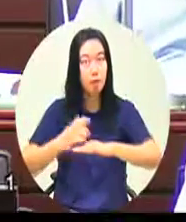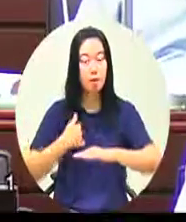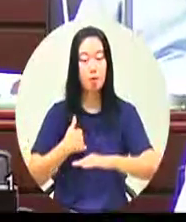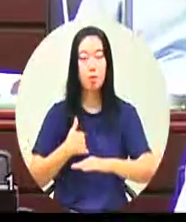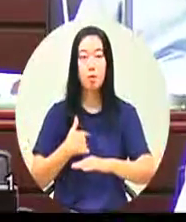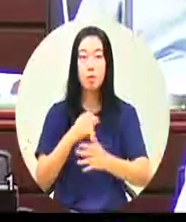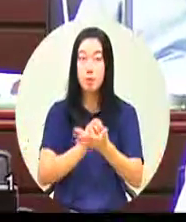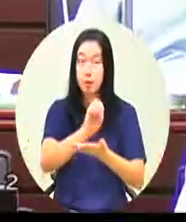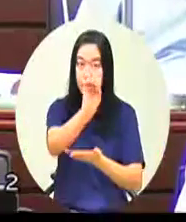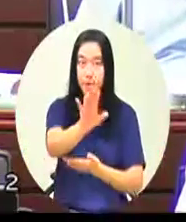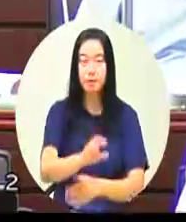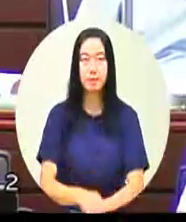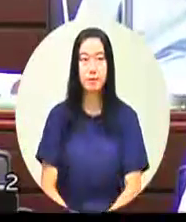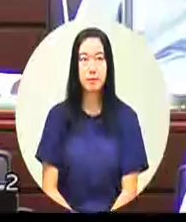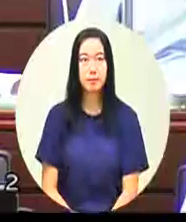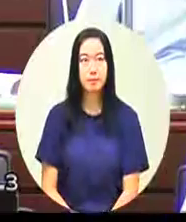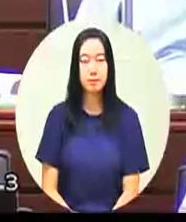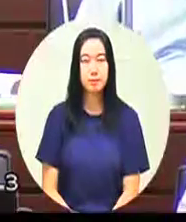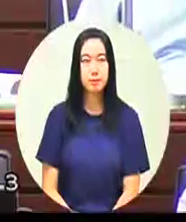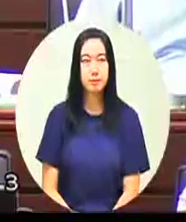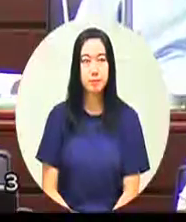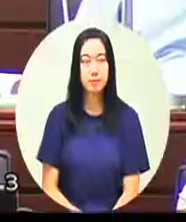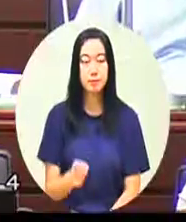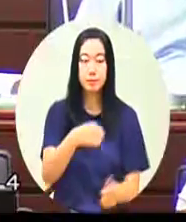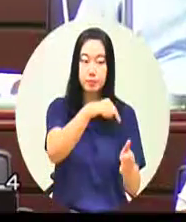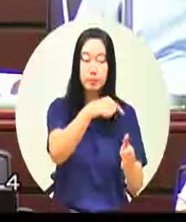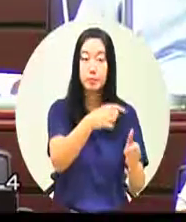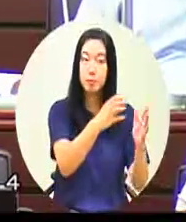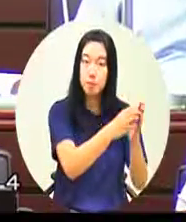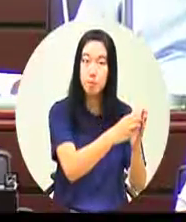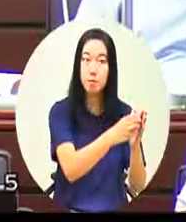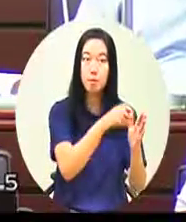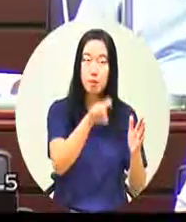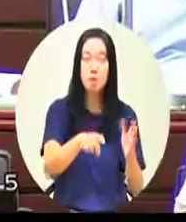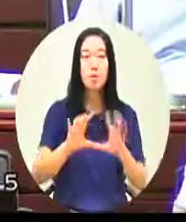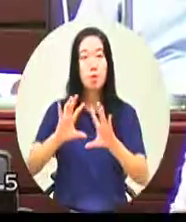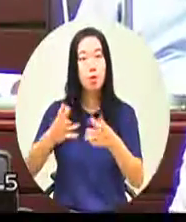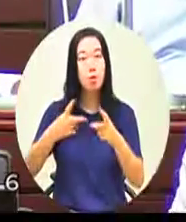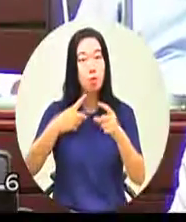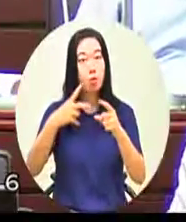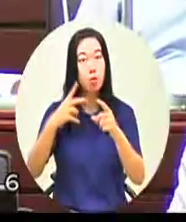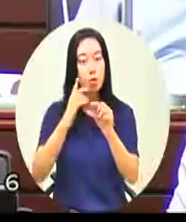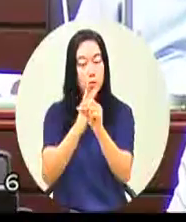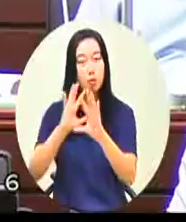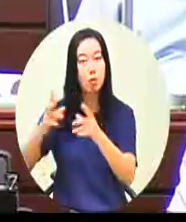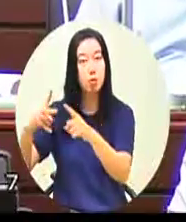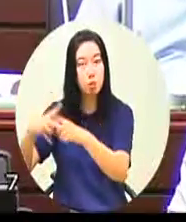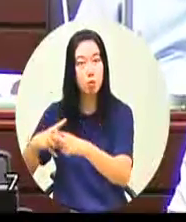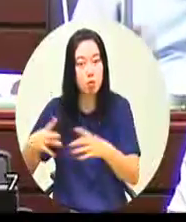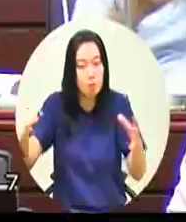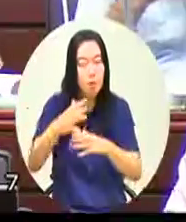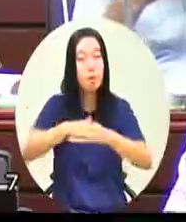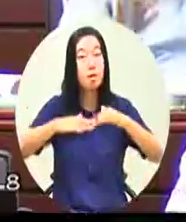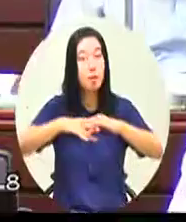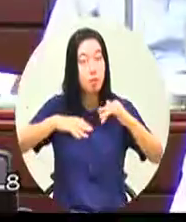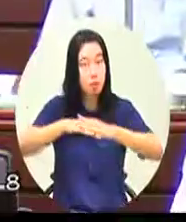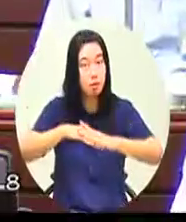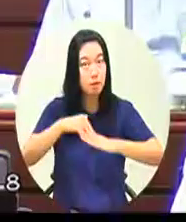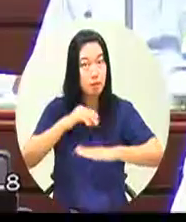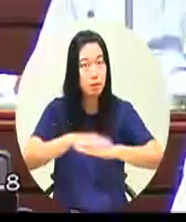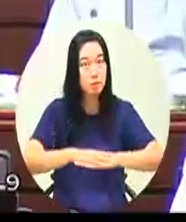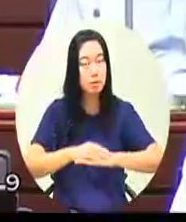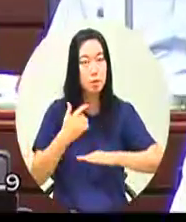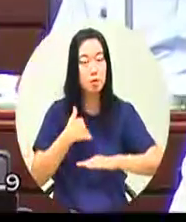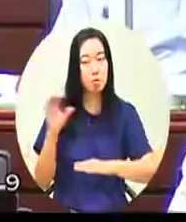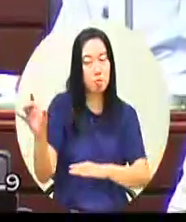下哈。那么，伫按含教育局、按各中小学校合作的定下，按利用按这个整个一